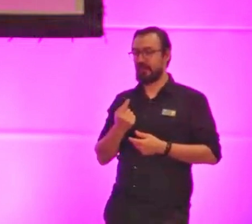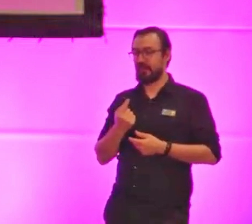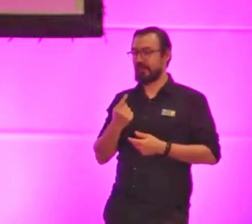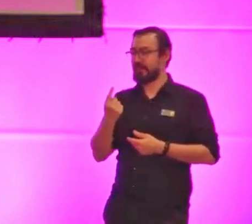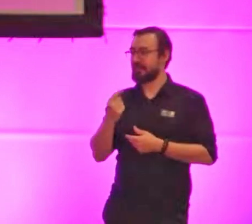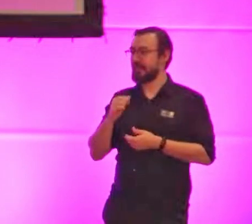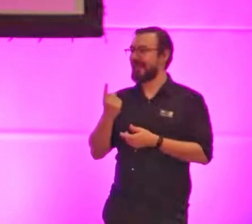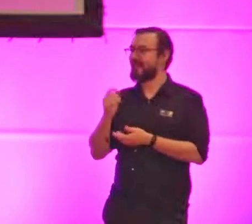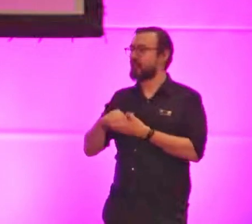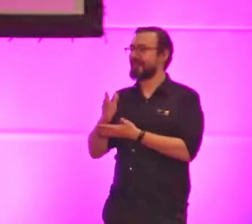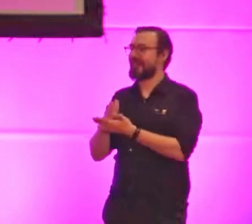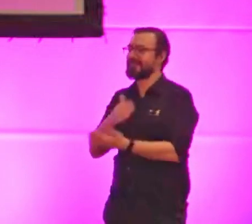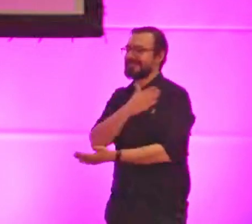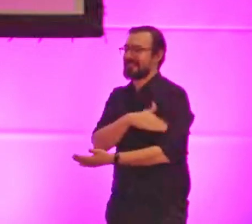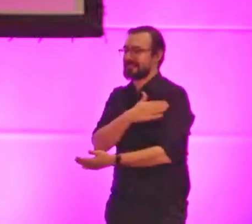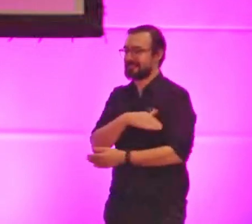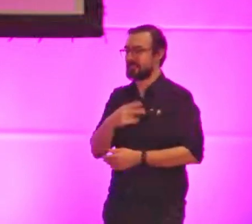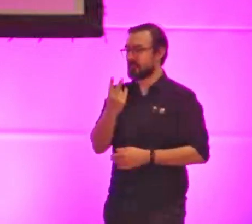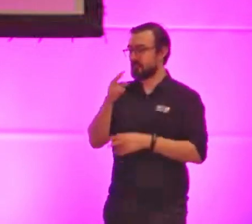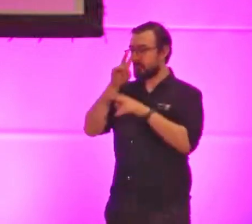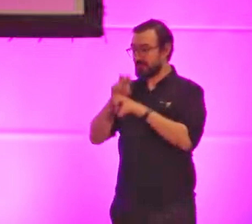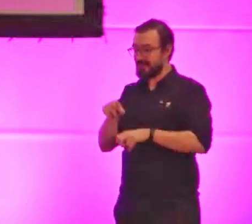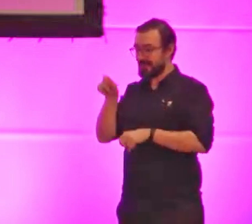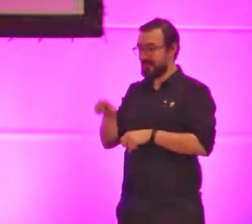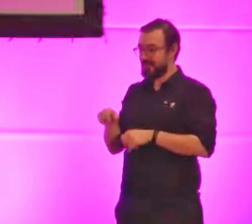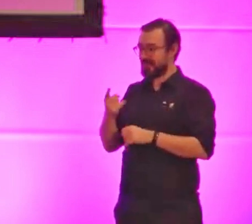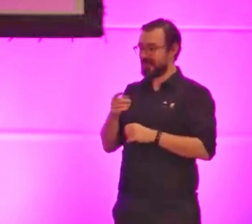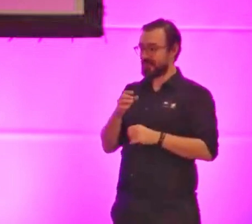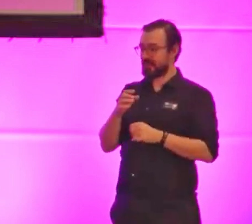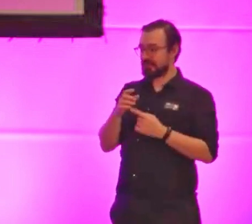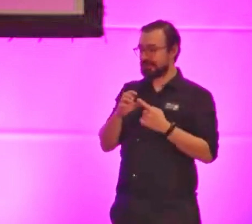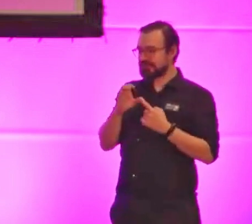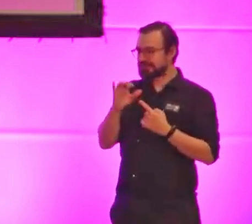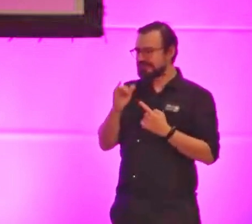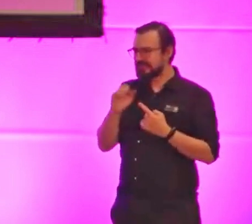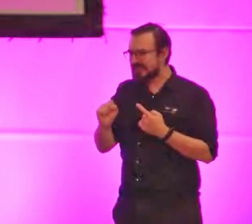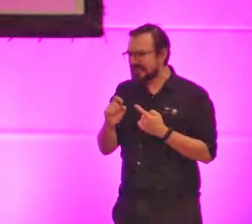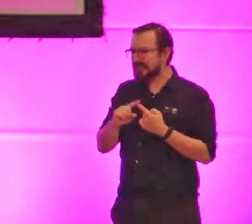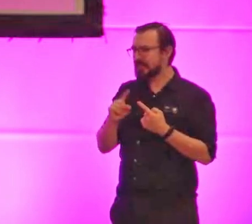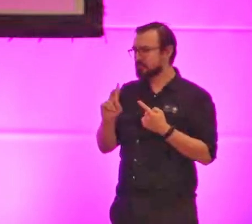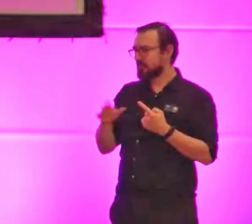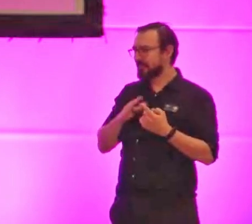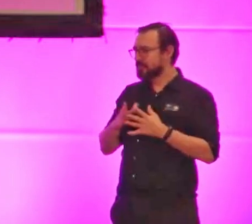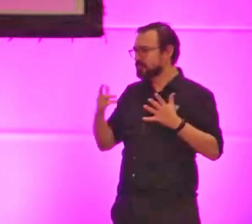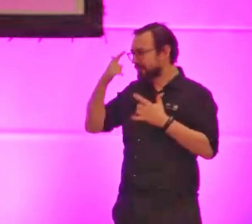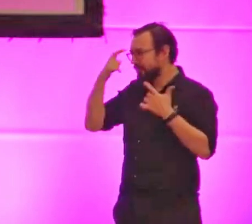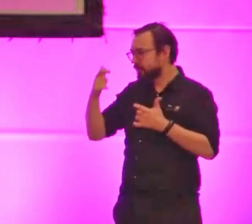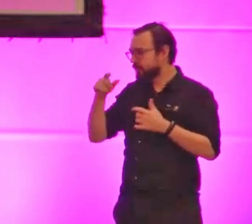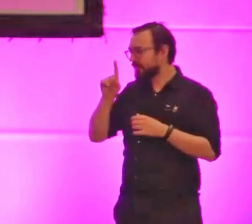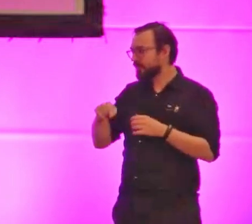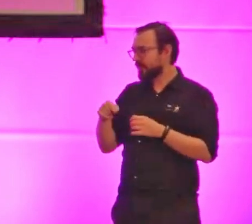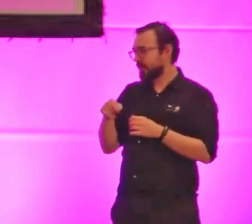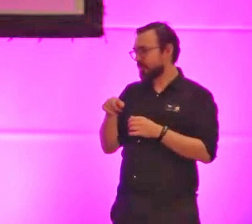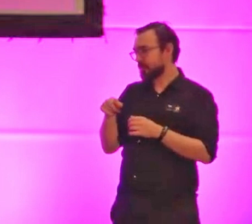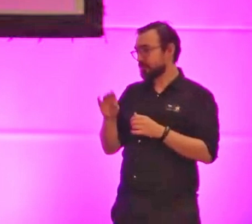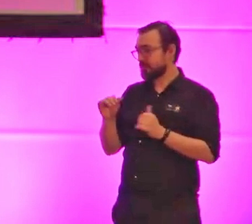en och en halv tjänst. Det var två utredare då. Det var en som heter Stig Edqvist, som jag hade väldigt stort förtroende för i och för sig